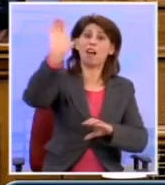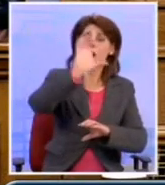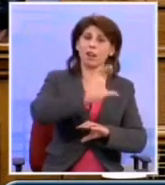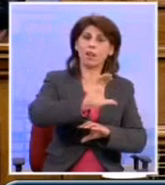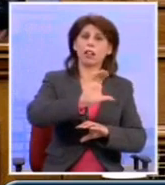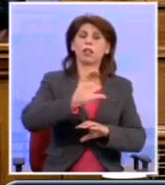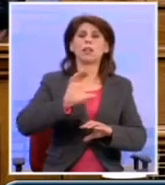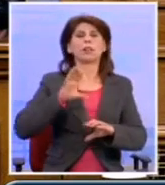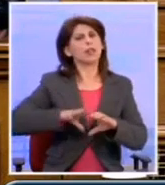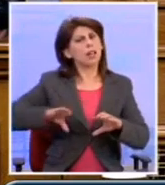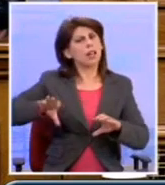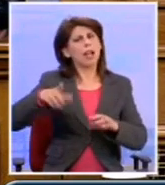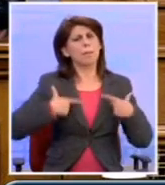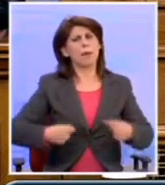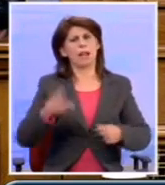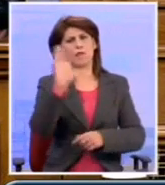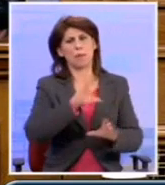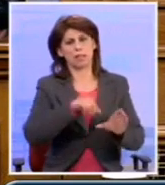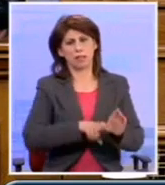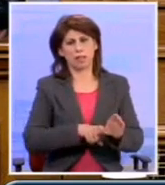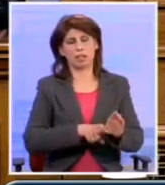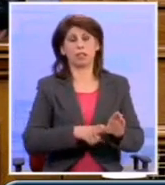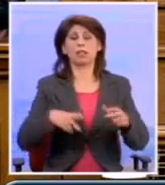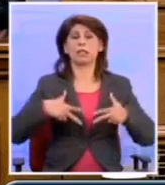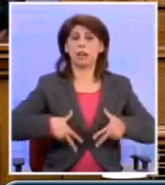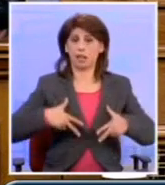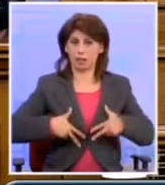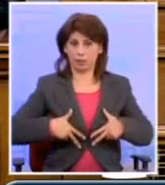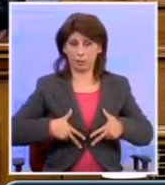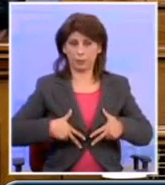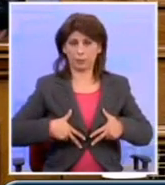στις χώρες μέλη της Ευρωπαϊκής Ένωσης, στις χώρες του